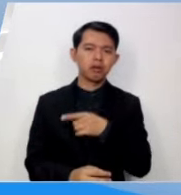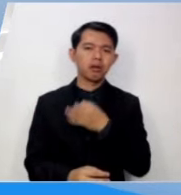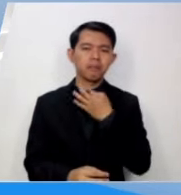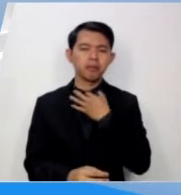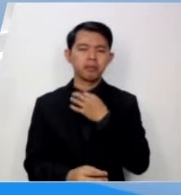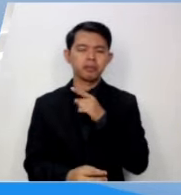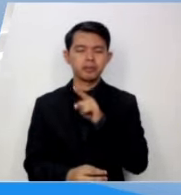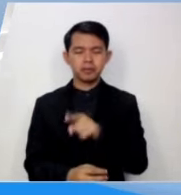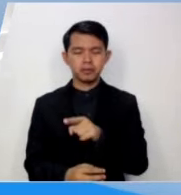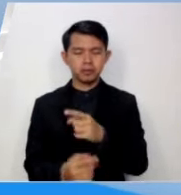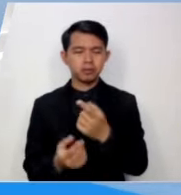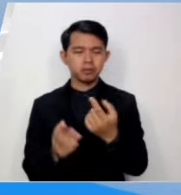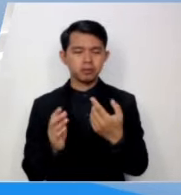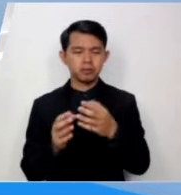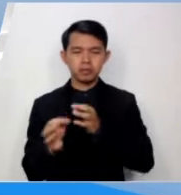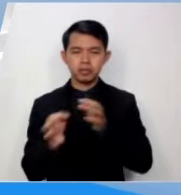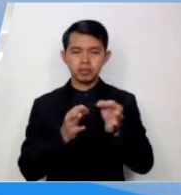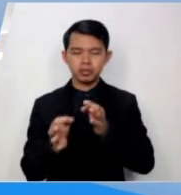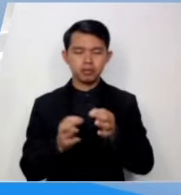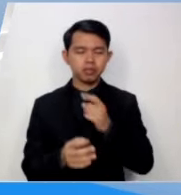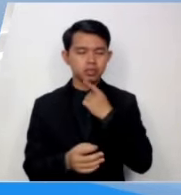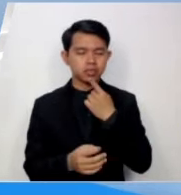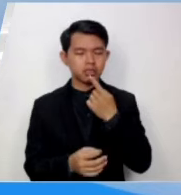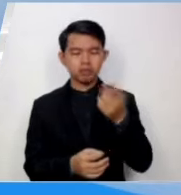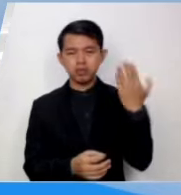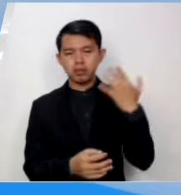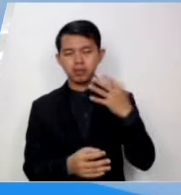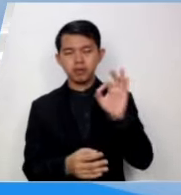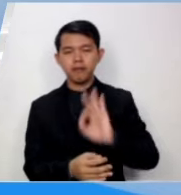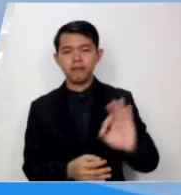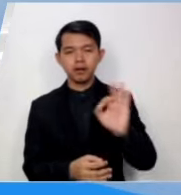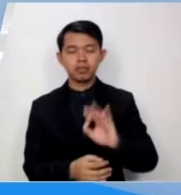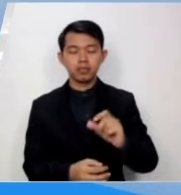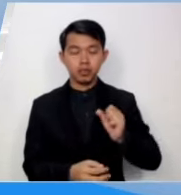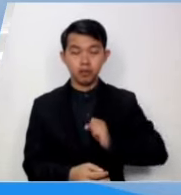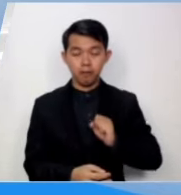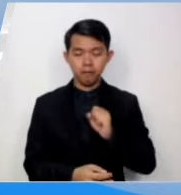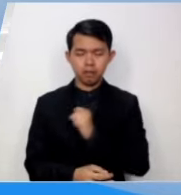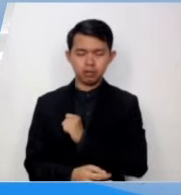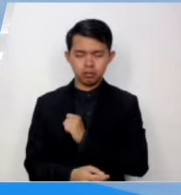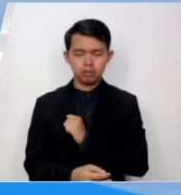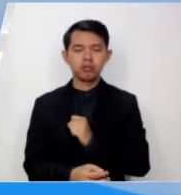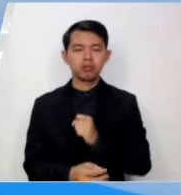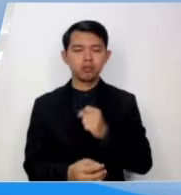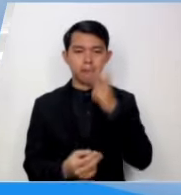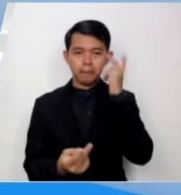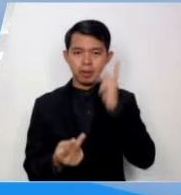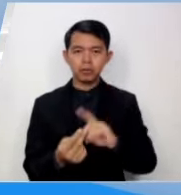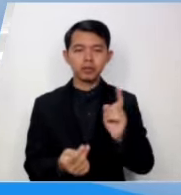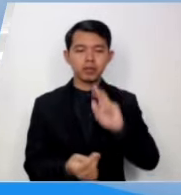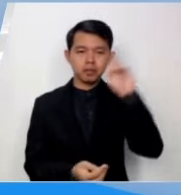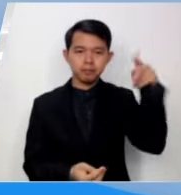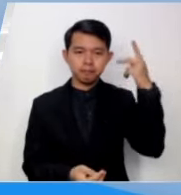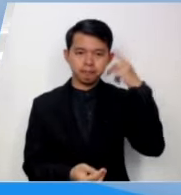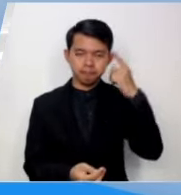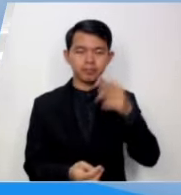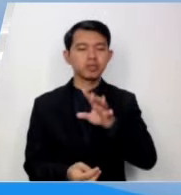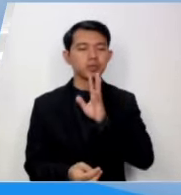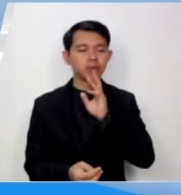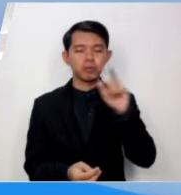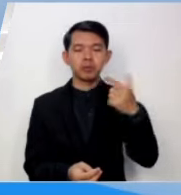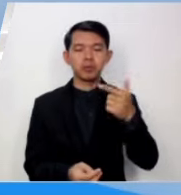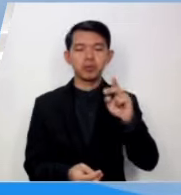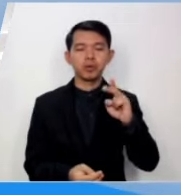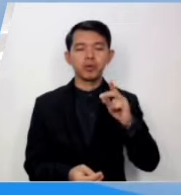Biyernes. Anya tiwala siyang mababatid na mga mababatas na politika ang motibo sa mga pagdiin ni Guban sa kanya at sa bayaw niyang